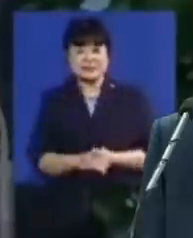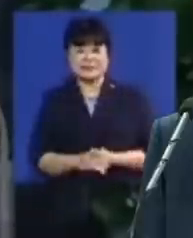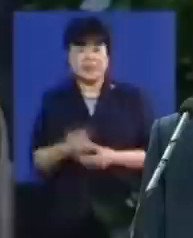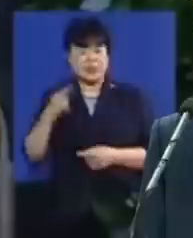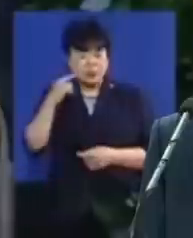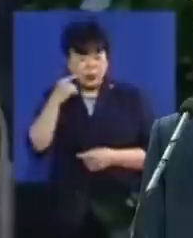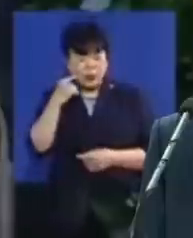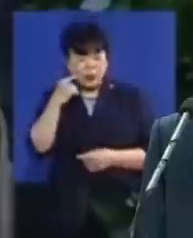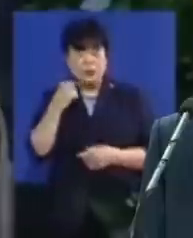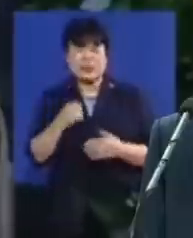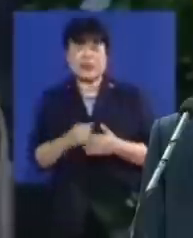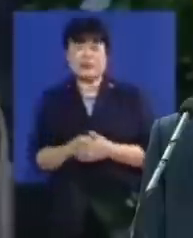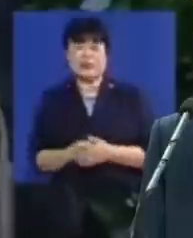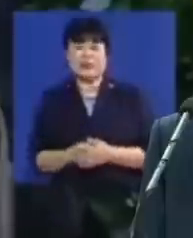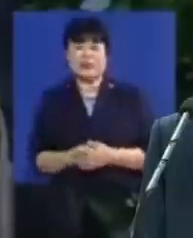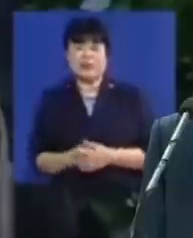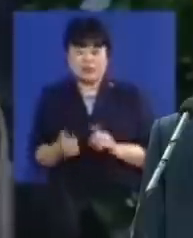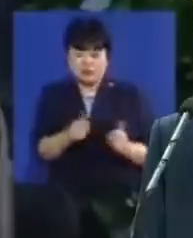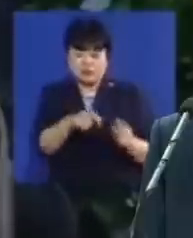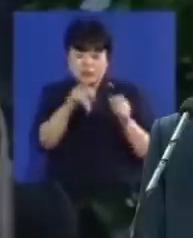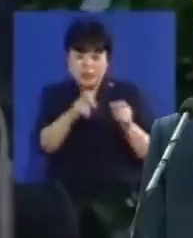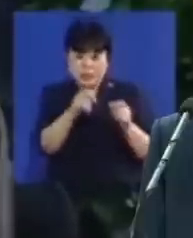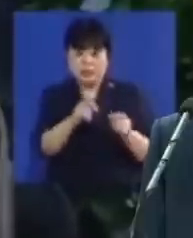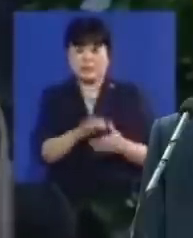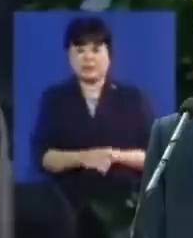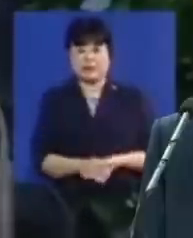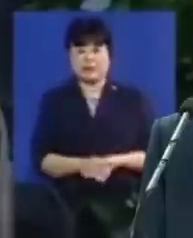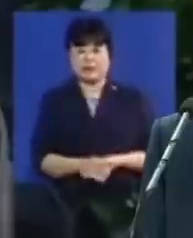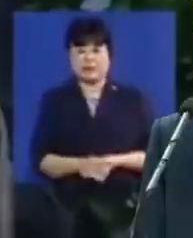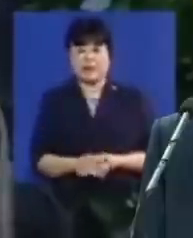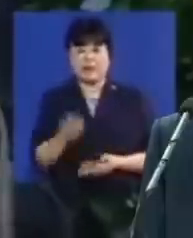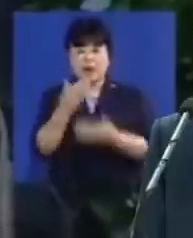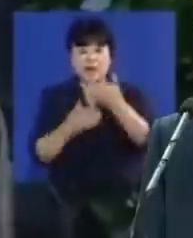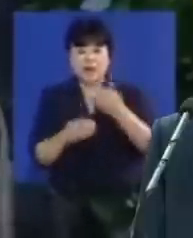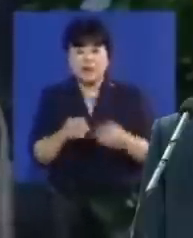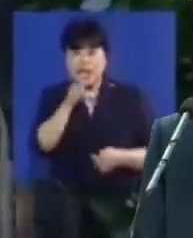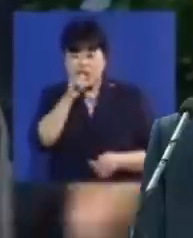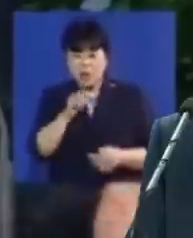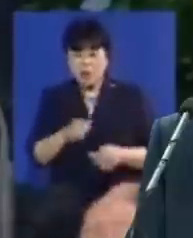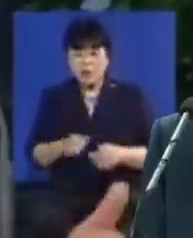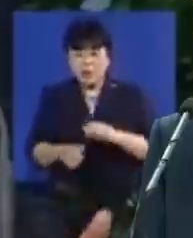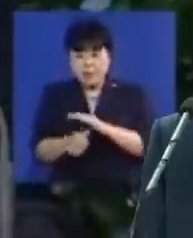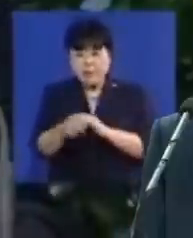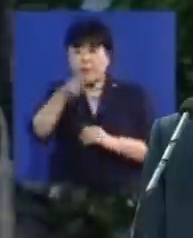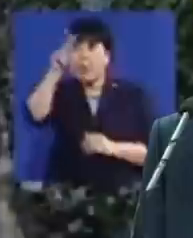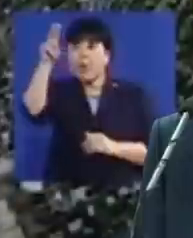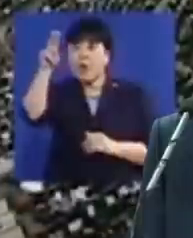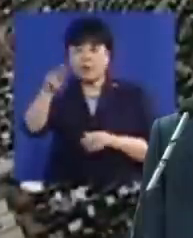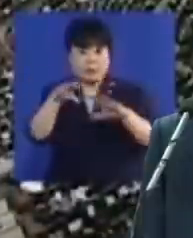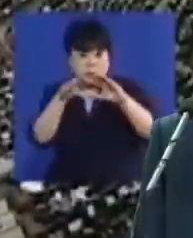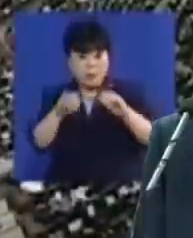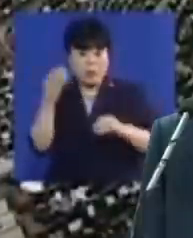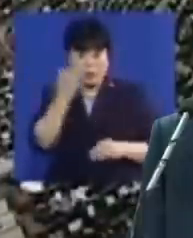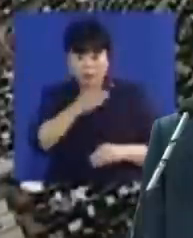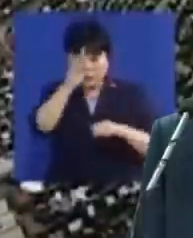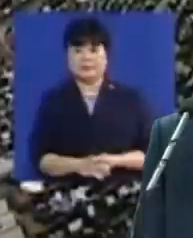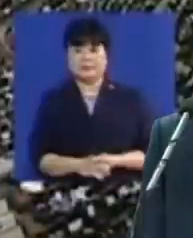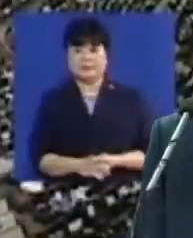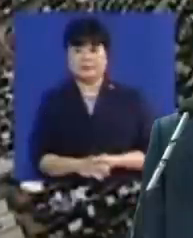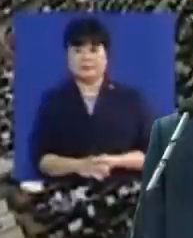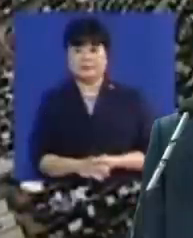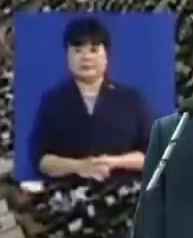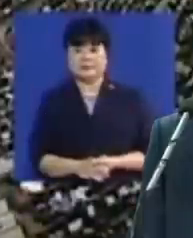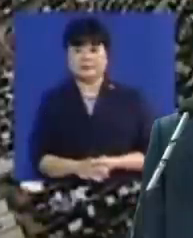독이 올라서 숨이 넘어가면서도 그 불뱀만 바라보면 깨끗이 나버려. 거짓말 하지.